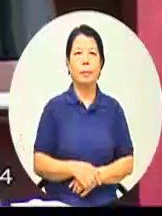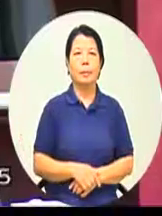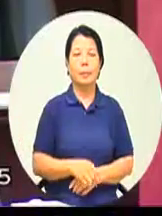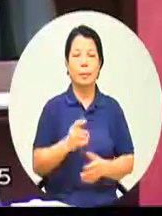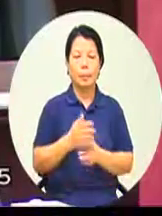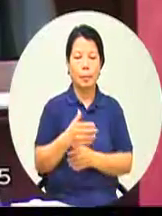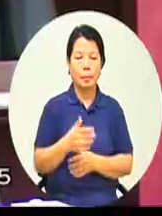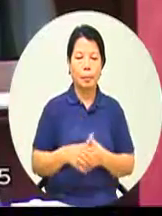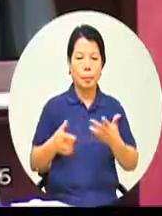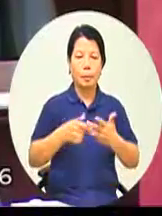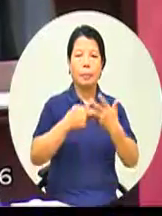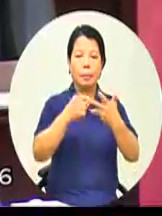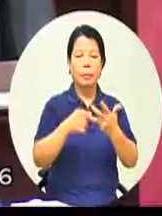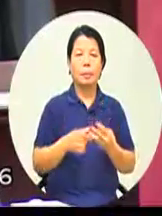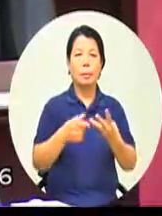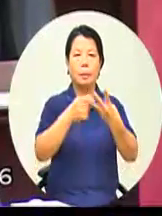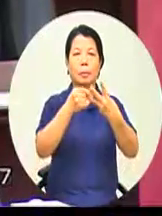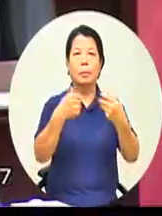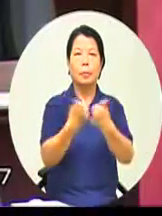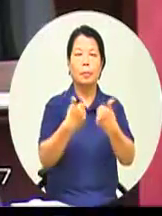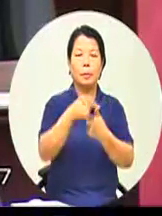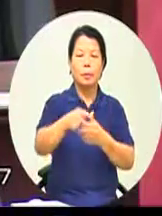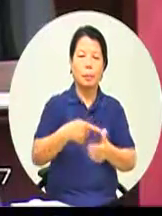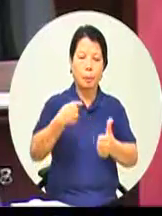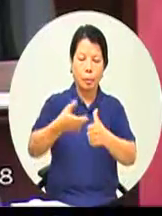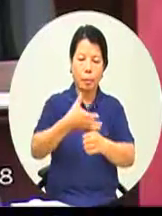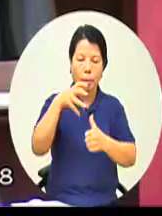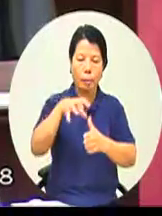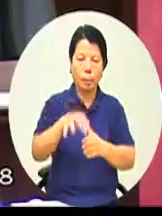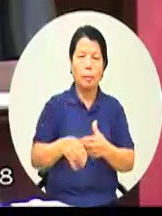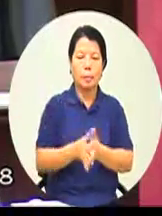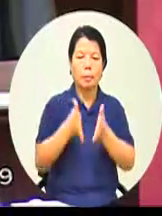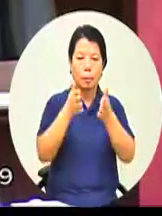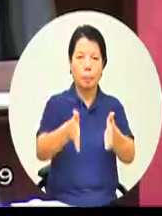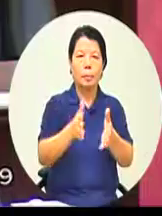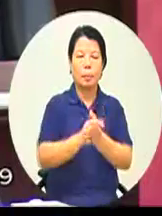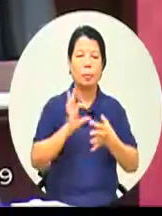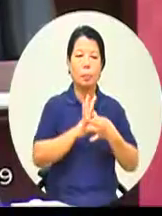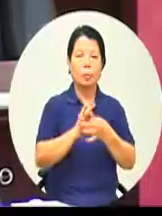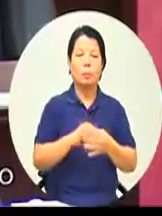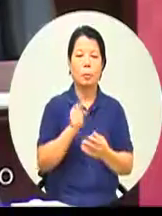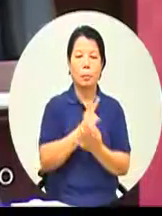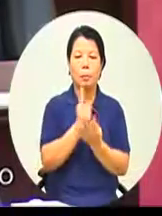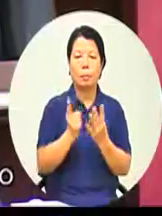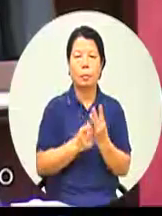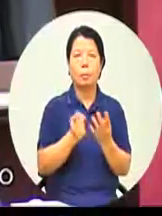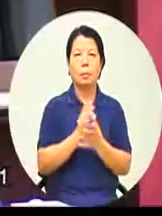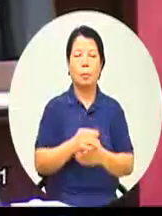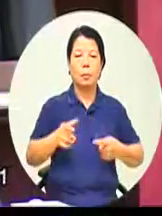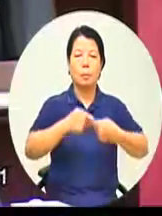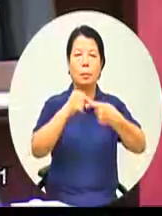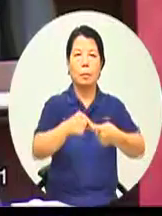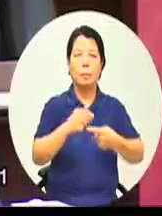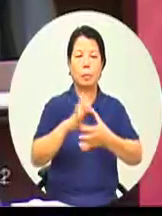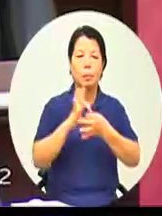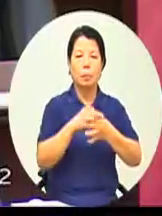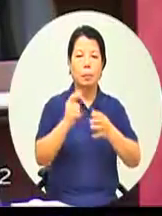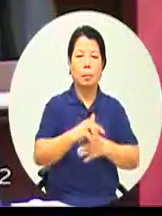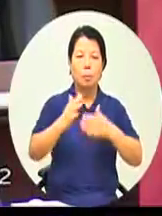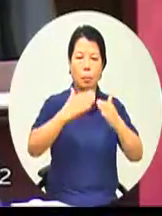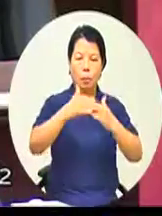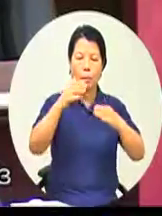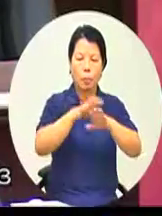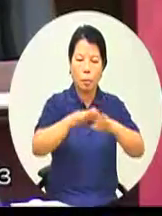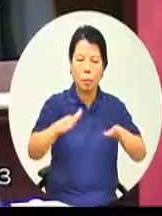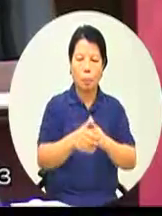个会期我针对教育部门的部分啊，尤其是我们的教育局，我大概关心了几个议题。第一个就是有关我们的校园安全，有